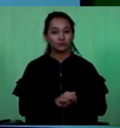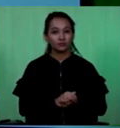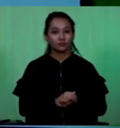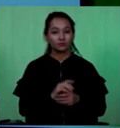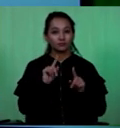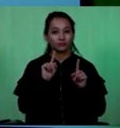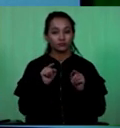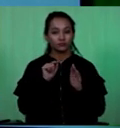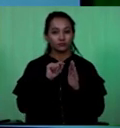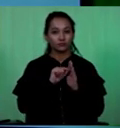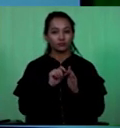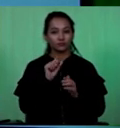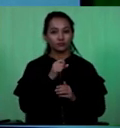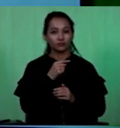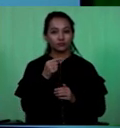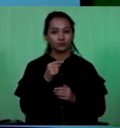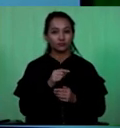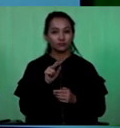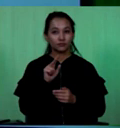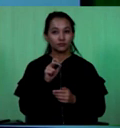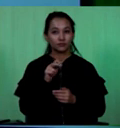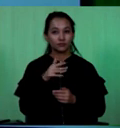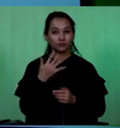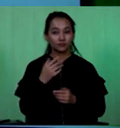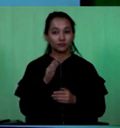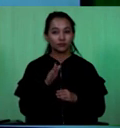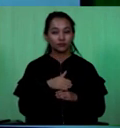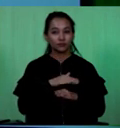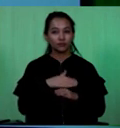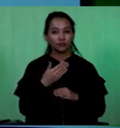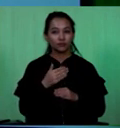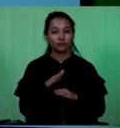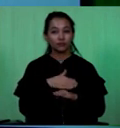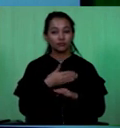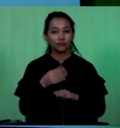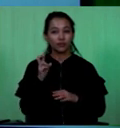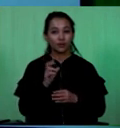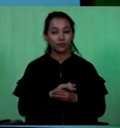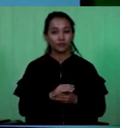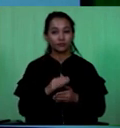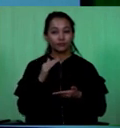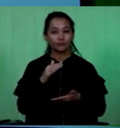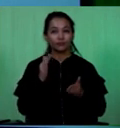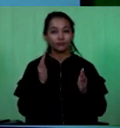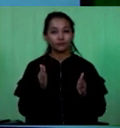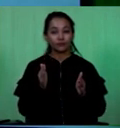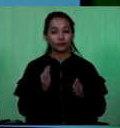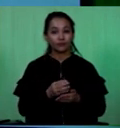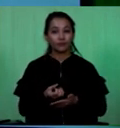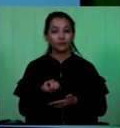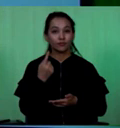Qovs ichida A ayru 235 bo'luv B. Bu yashiklar sonini